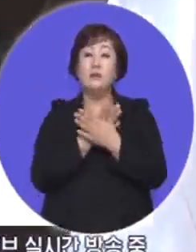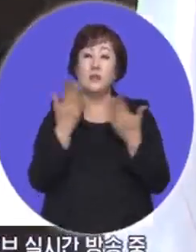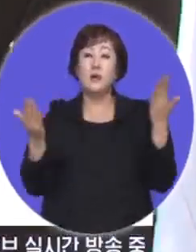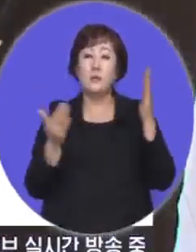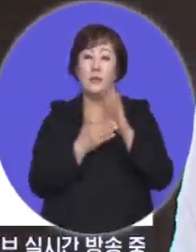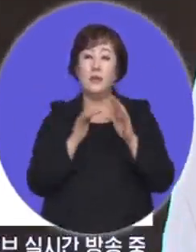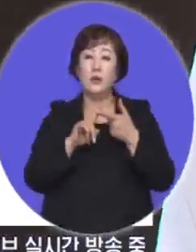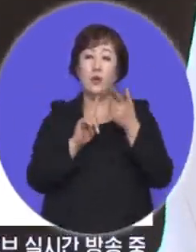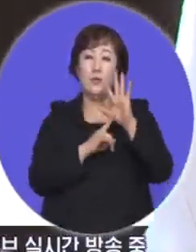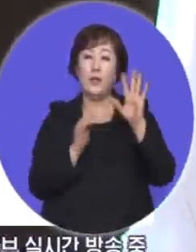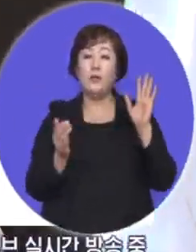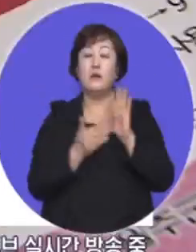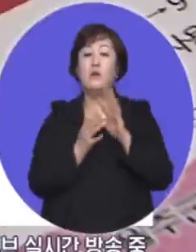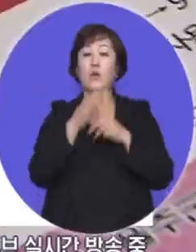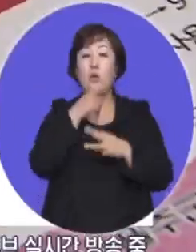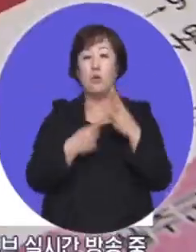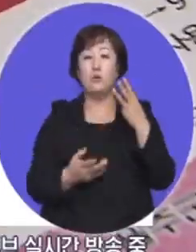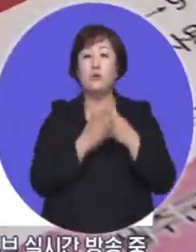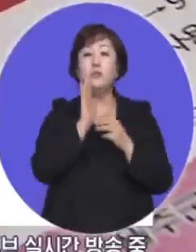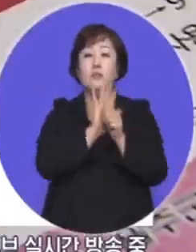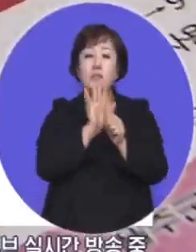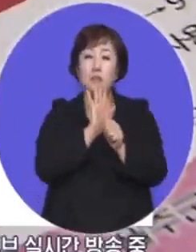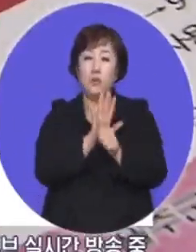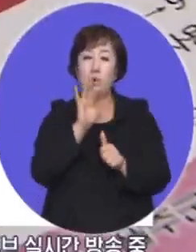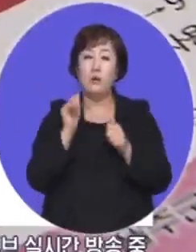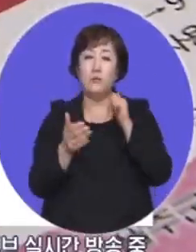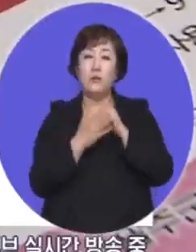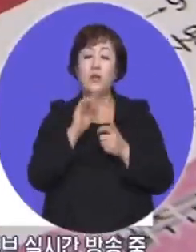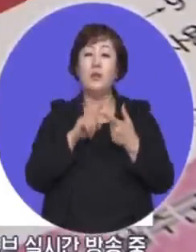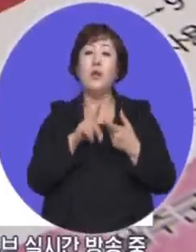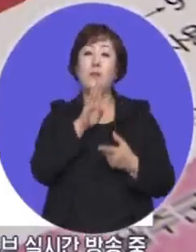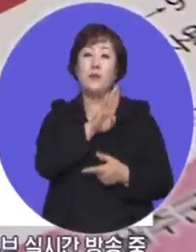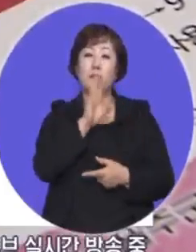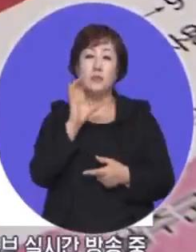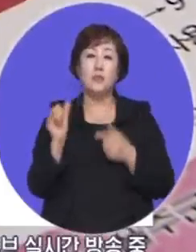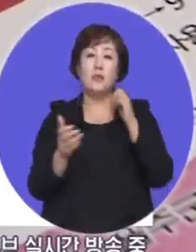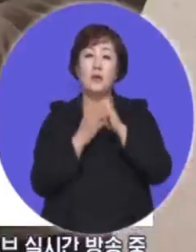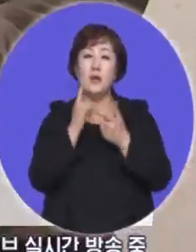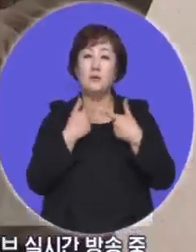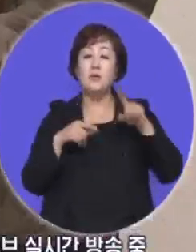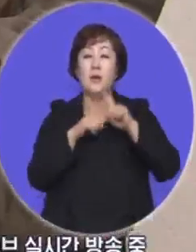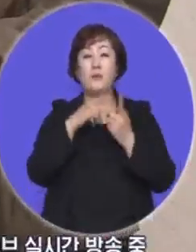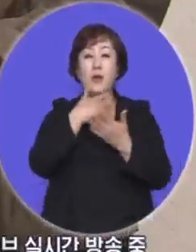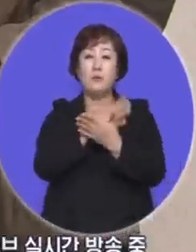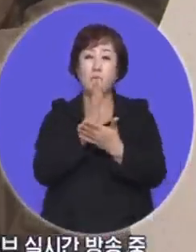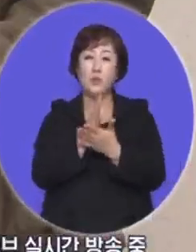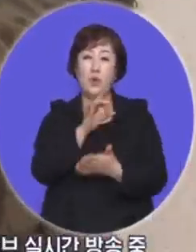설명했습니다. 국민지원금은 울주군 내 BC카드 가맹점이면